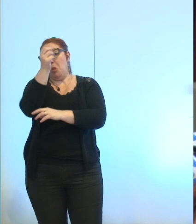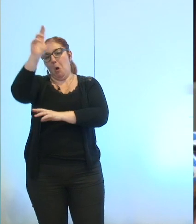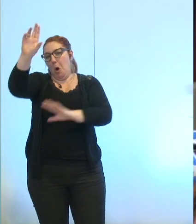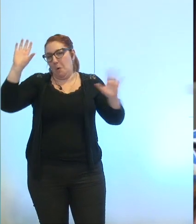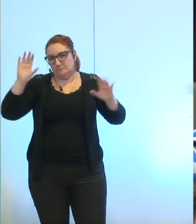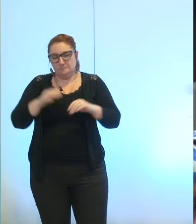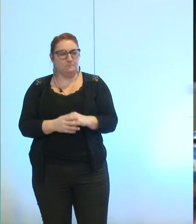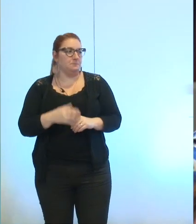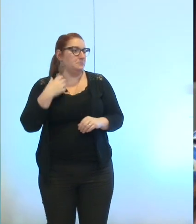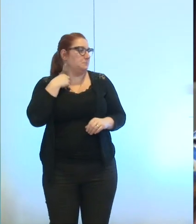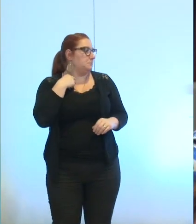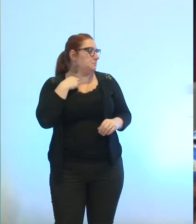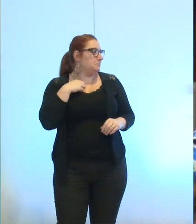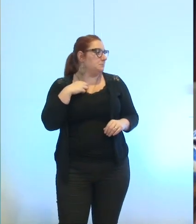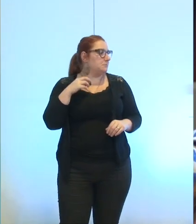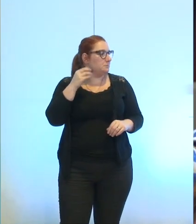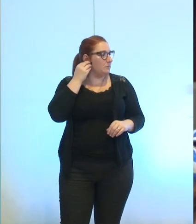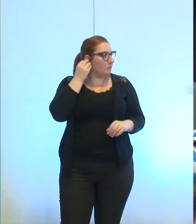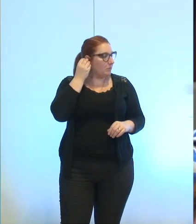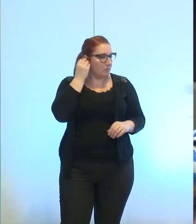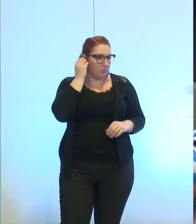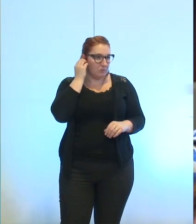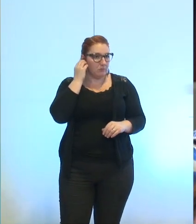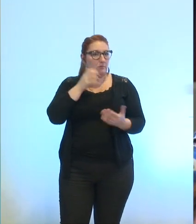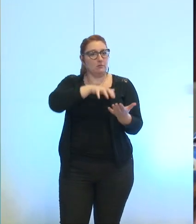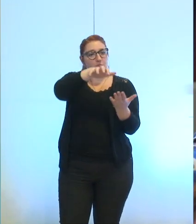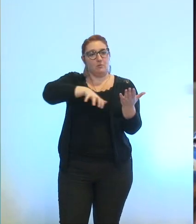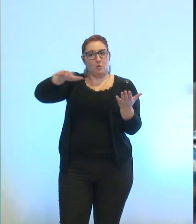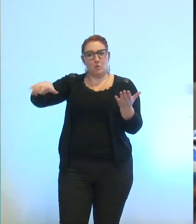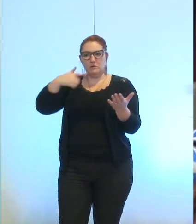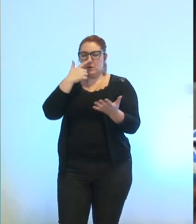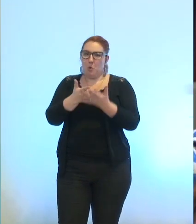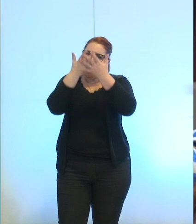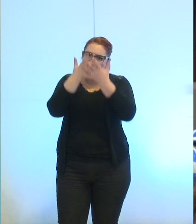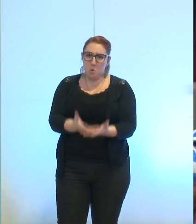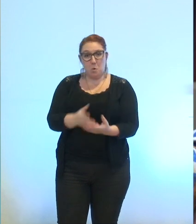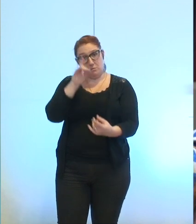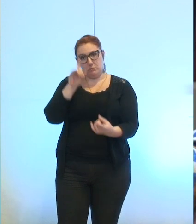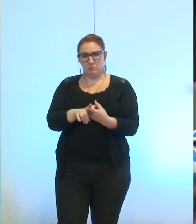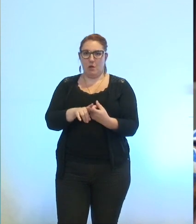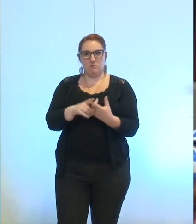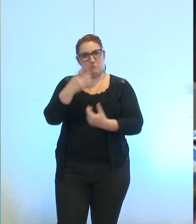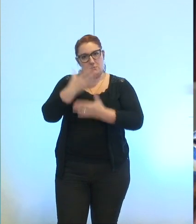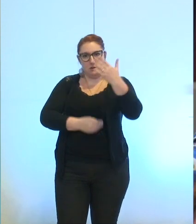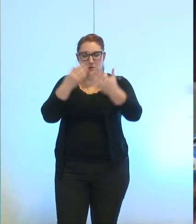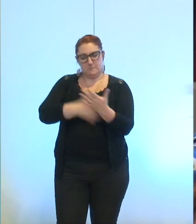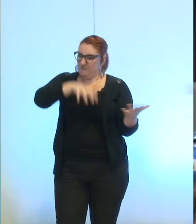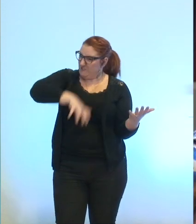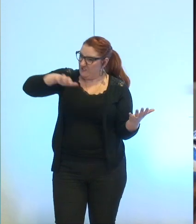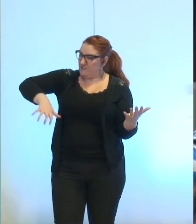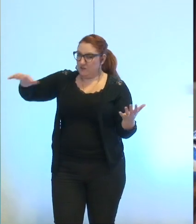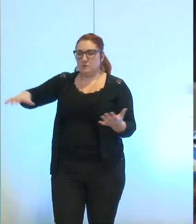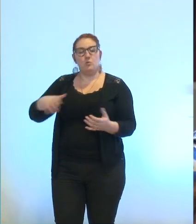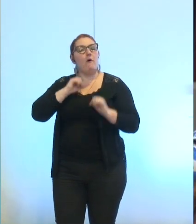alors puisque cet audit insiste lourdement sur cette question moi je voudrais revenir là-dessus premièrement le niveau de